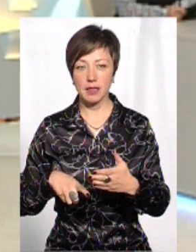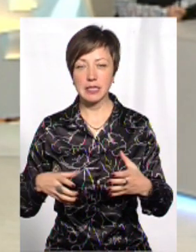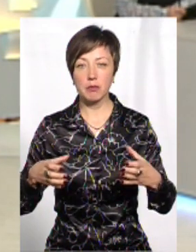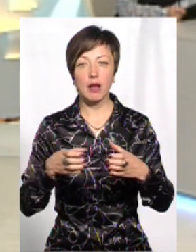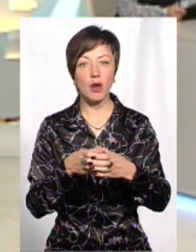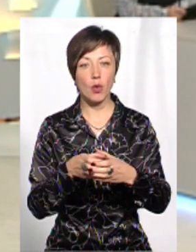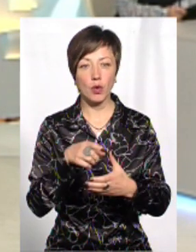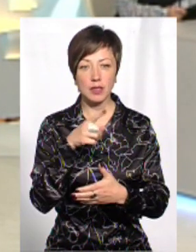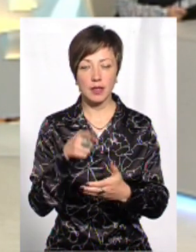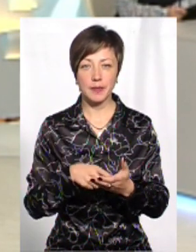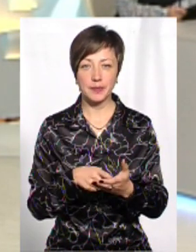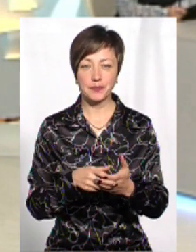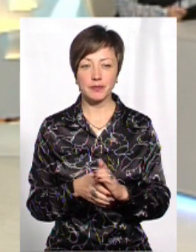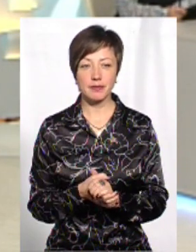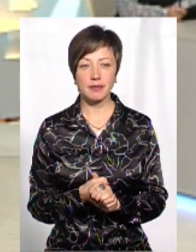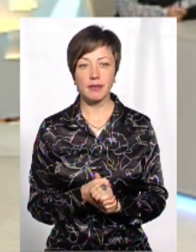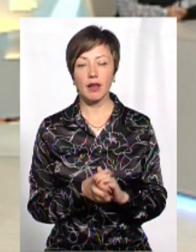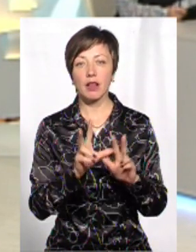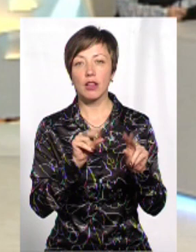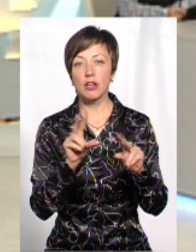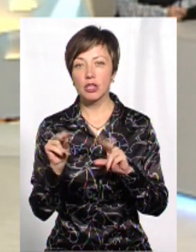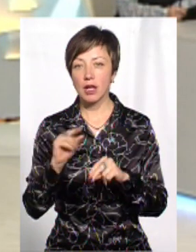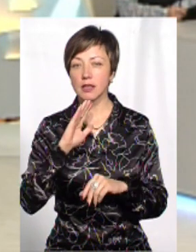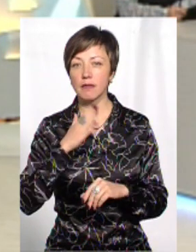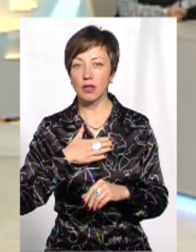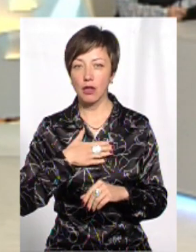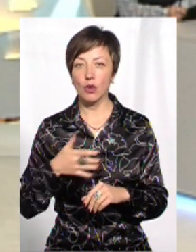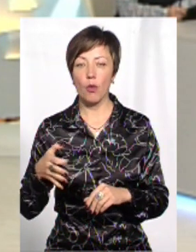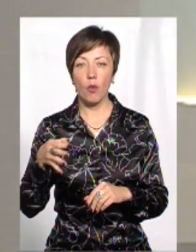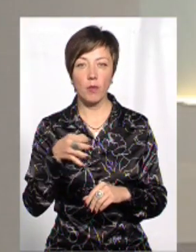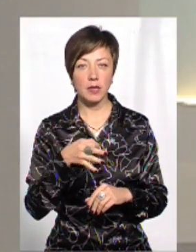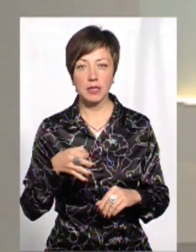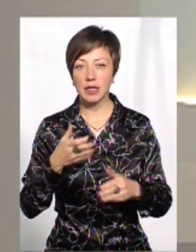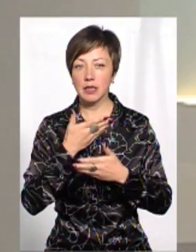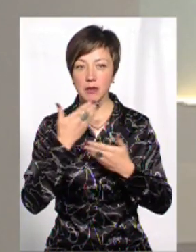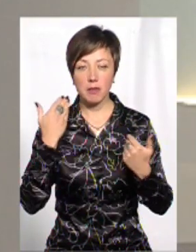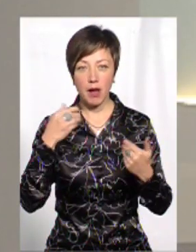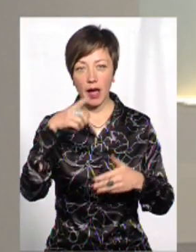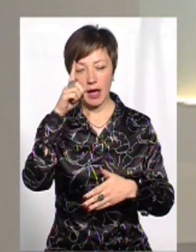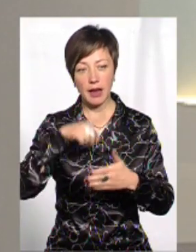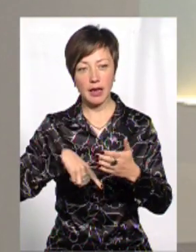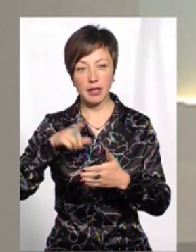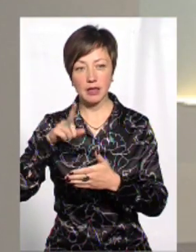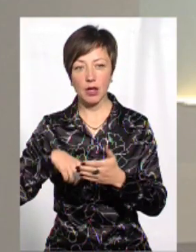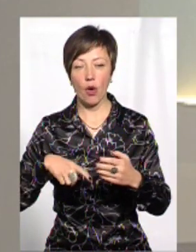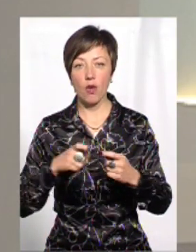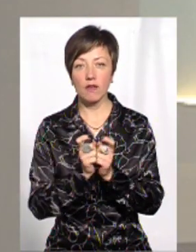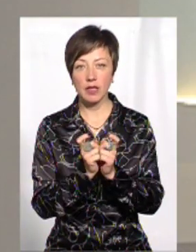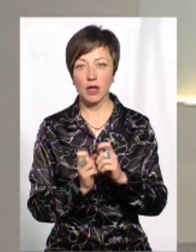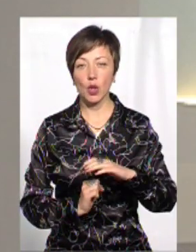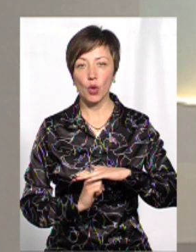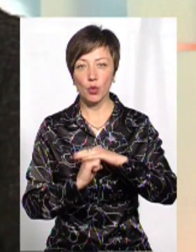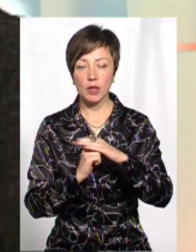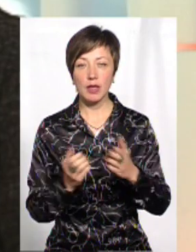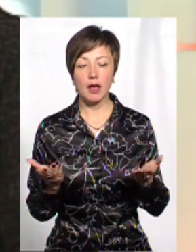релігійної спільноти? На щастя, в нашій області немає релігійних конфліктів на релігійному ґрунті,